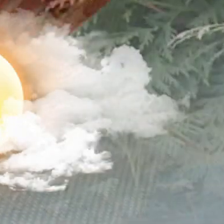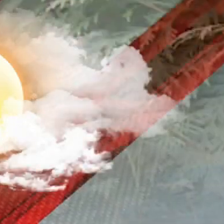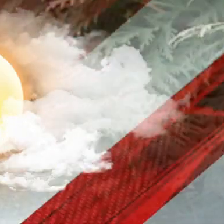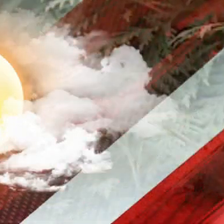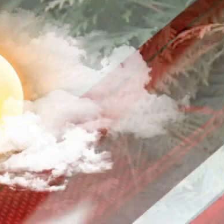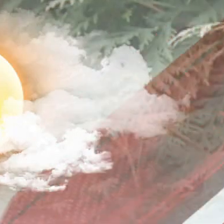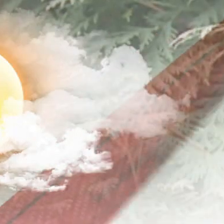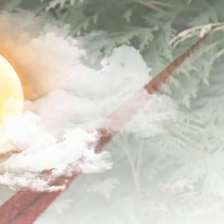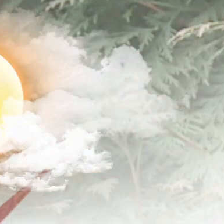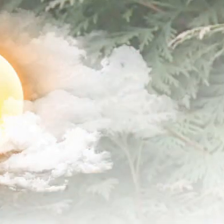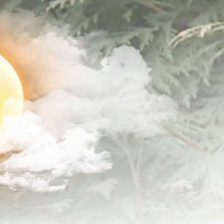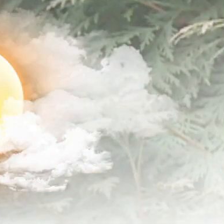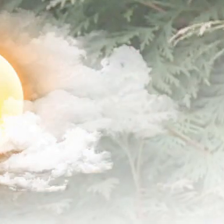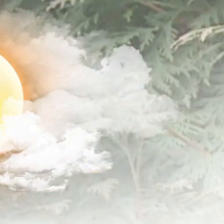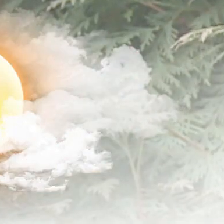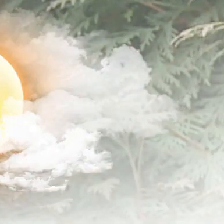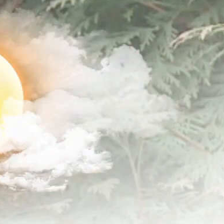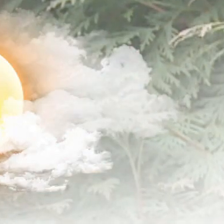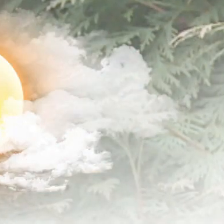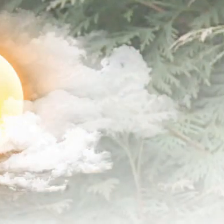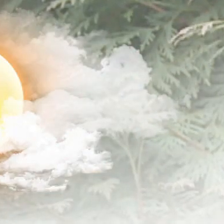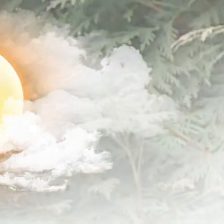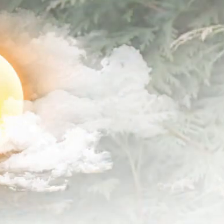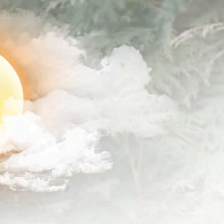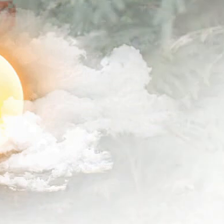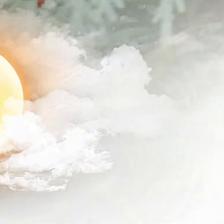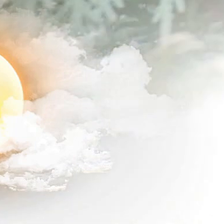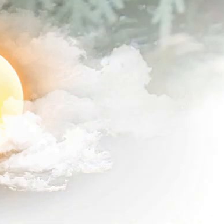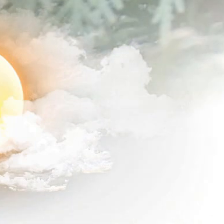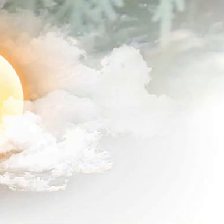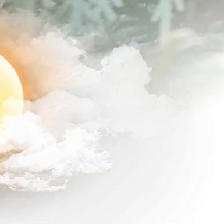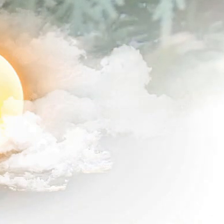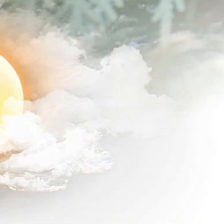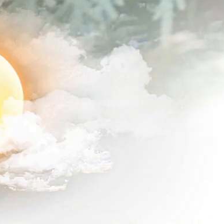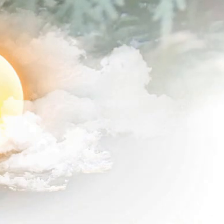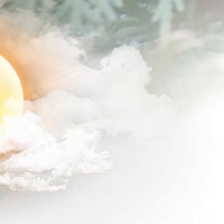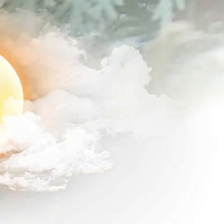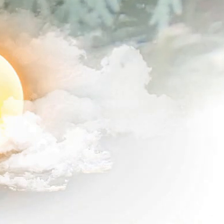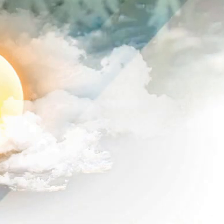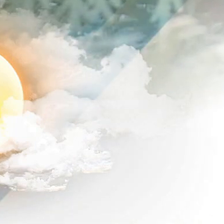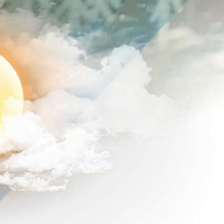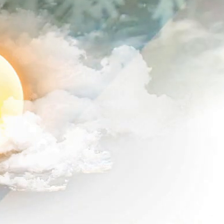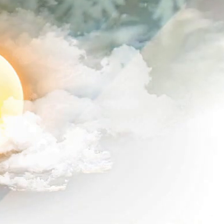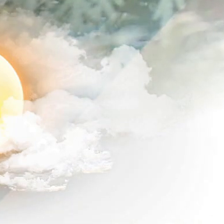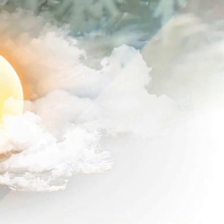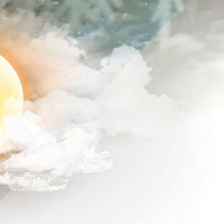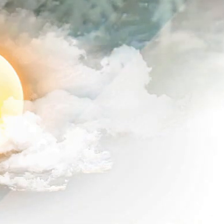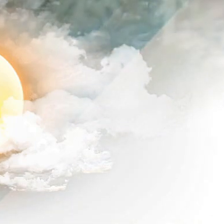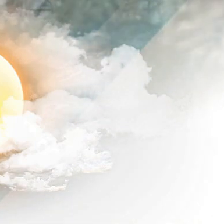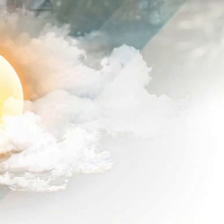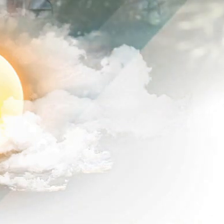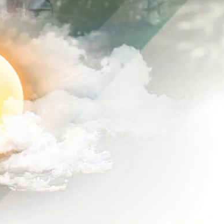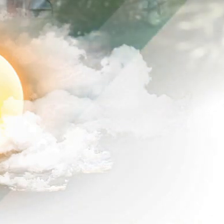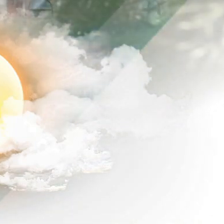Шчучыне сіноптыкі абяцаюць каля 2 градусаў марозу раніцай, да плюс 2 паветра прагрэецца днём і да 0 будзе